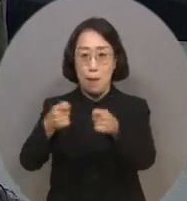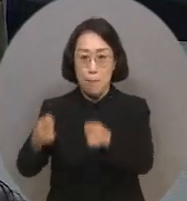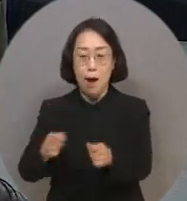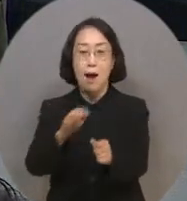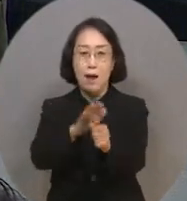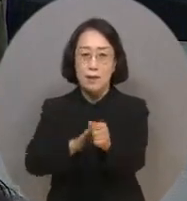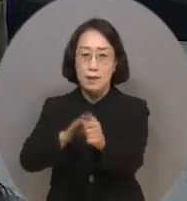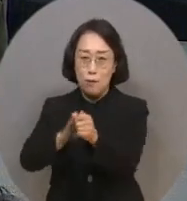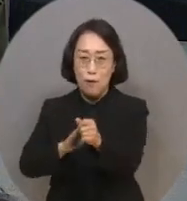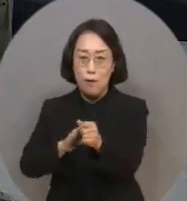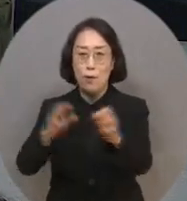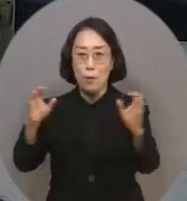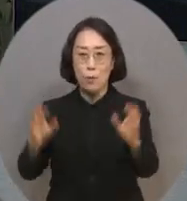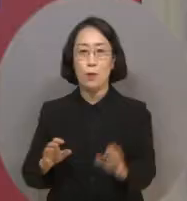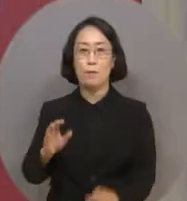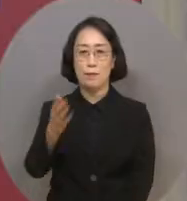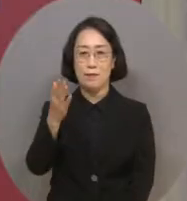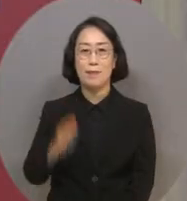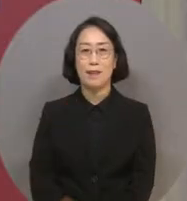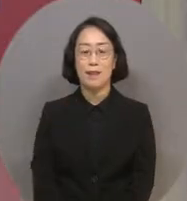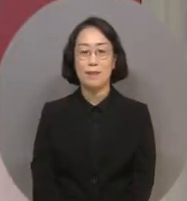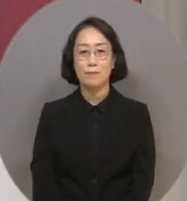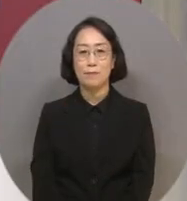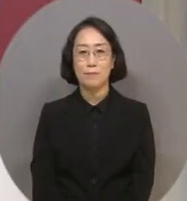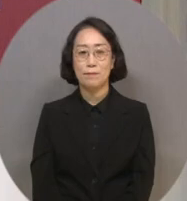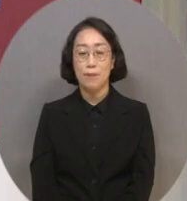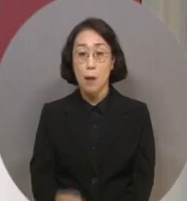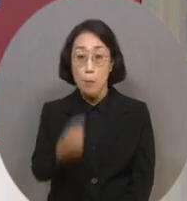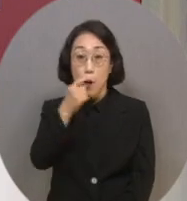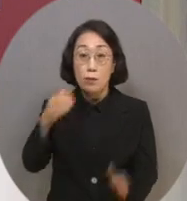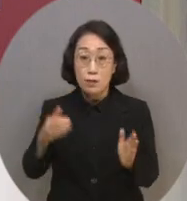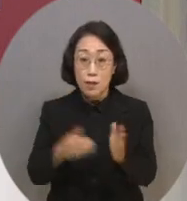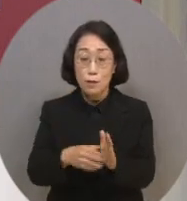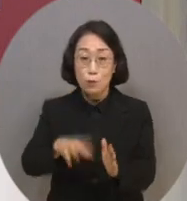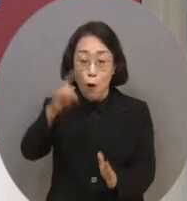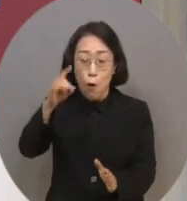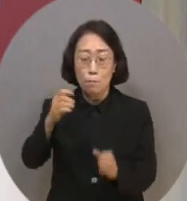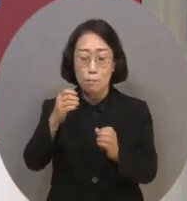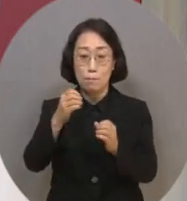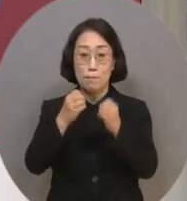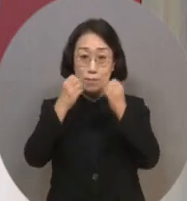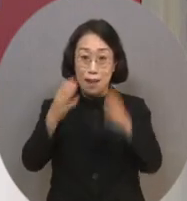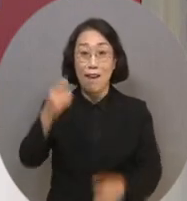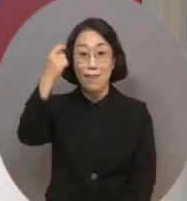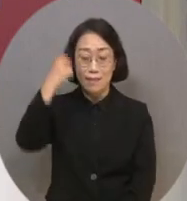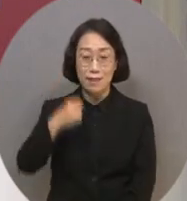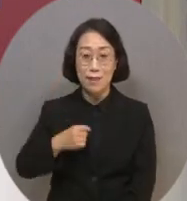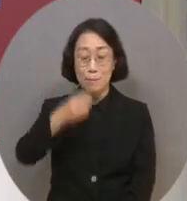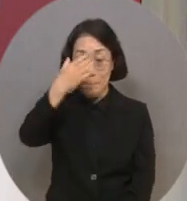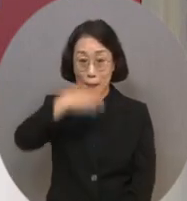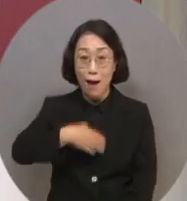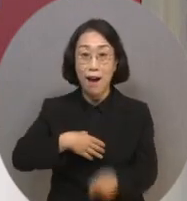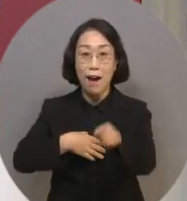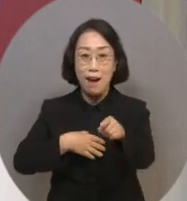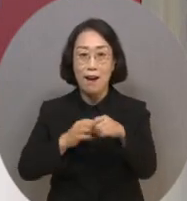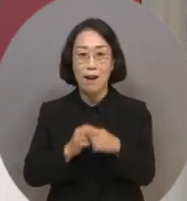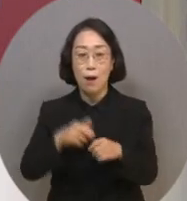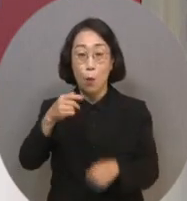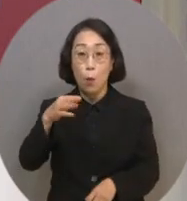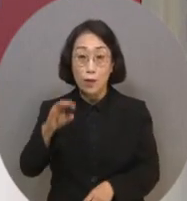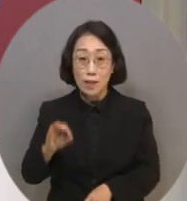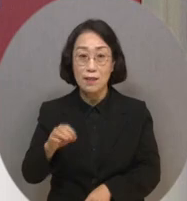격려의 자리가 이어졌습니다. 코딩을 배웠을 때 좀 새로운 걸 알게 되었고 또 코딩이